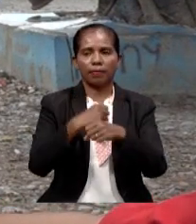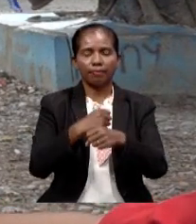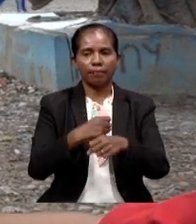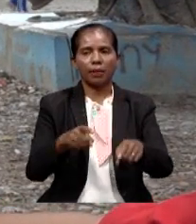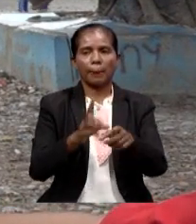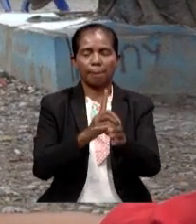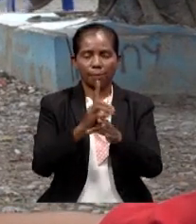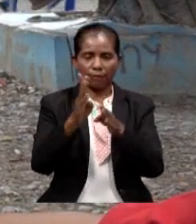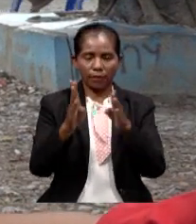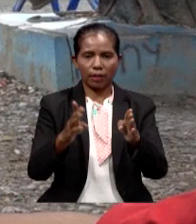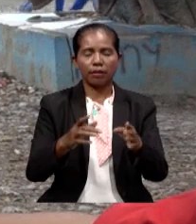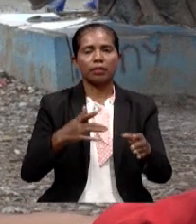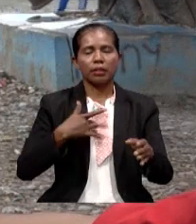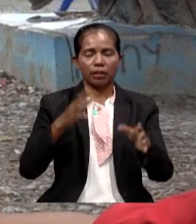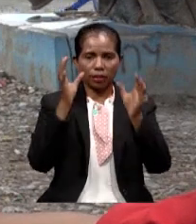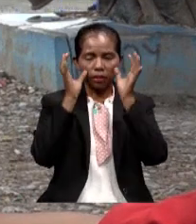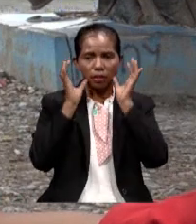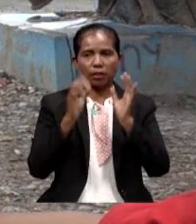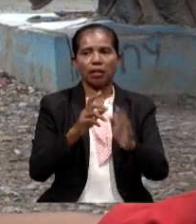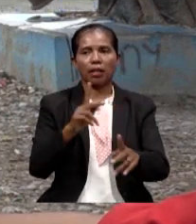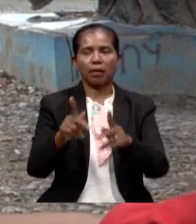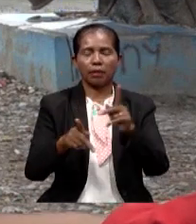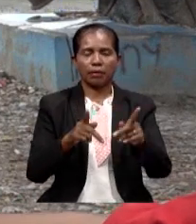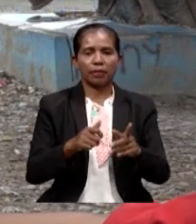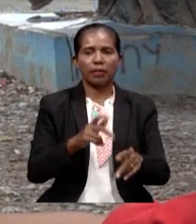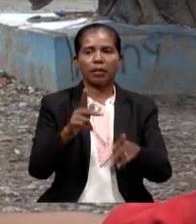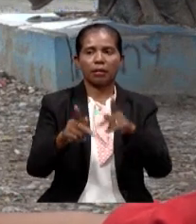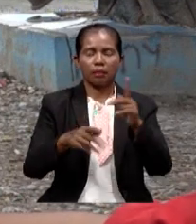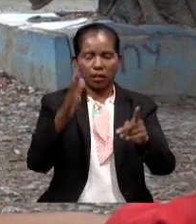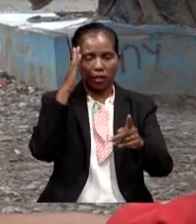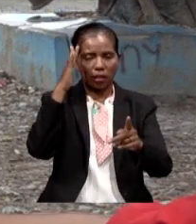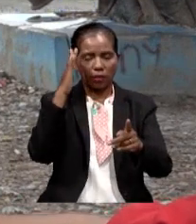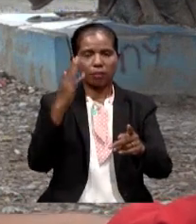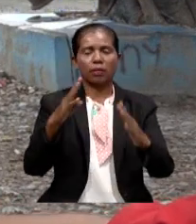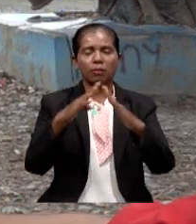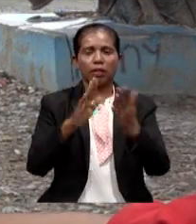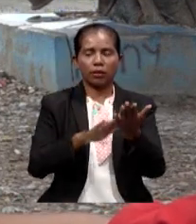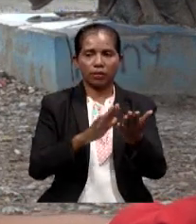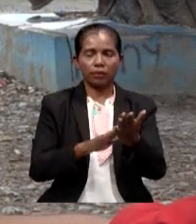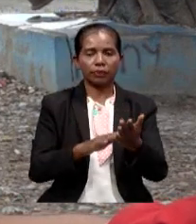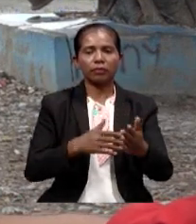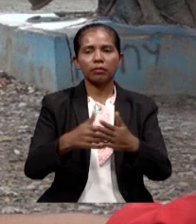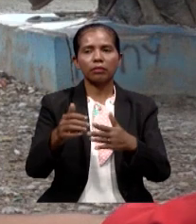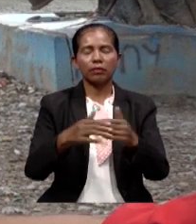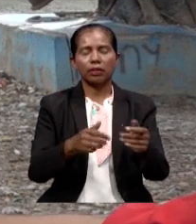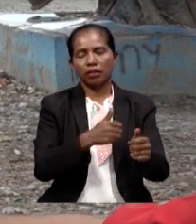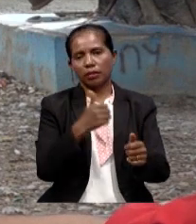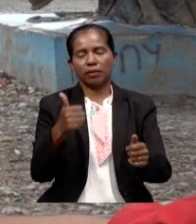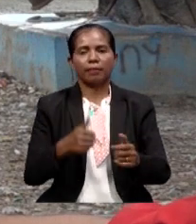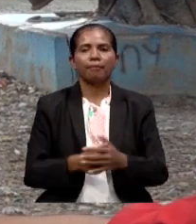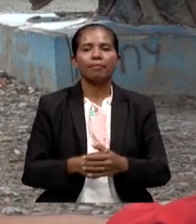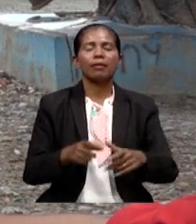sendiri tu di sekolah masih sinti triste. Tambah ursi deh mani imajinasaun ba sekolah ida ne dalam rumah uis selu. Mai